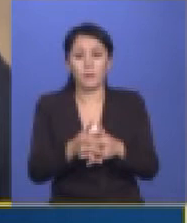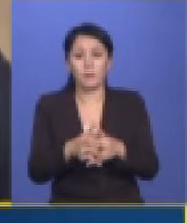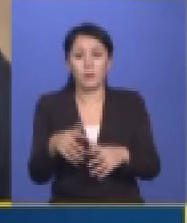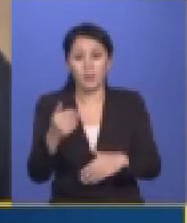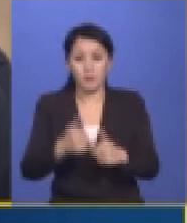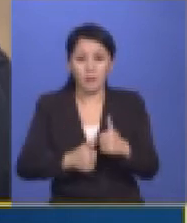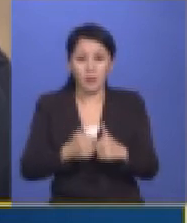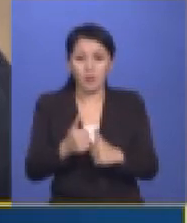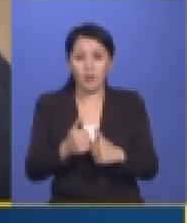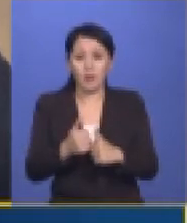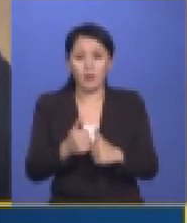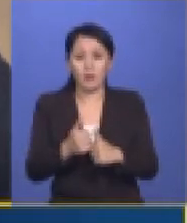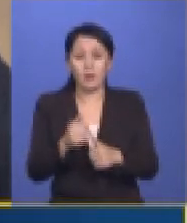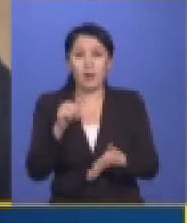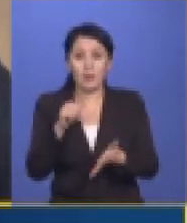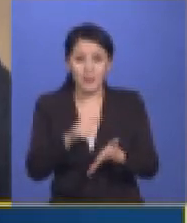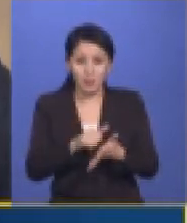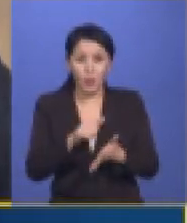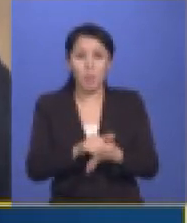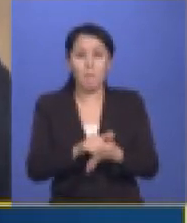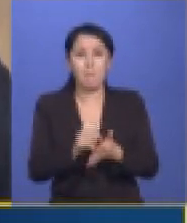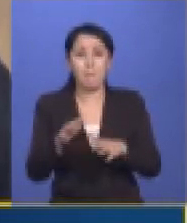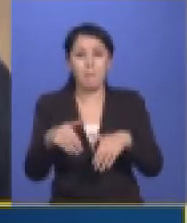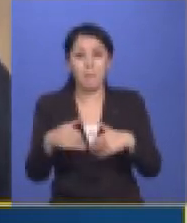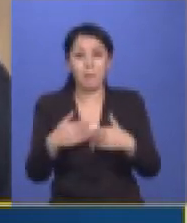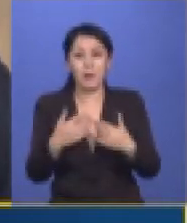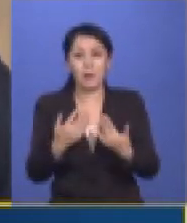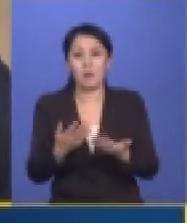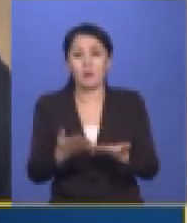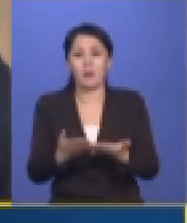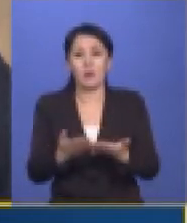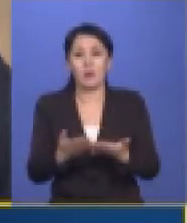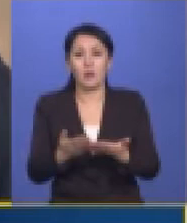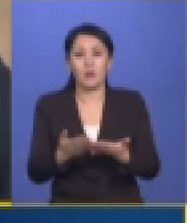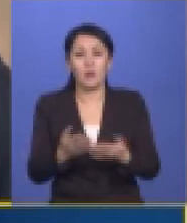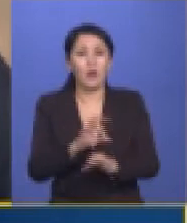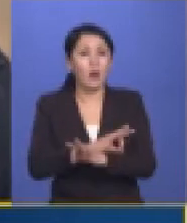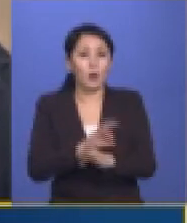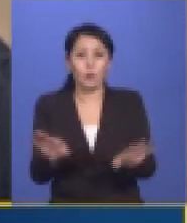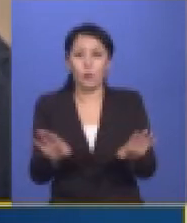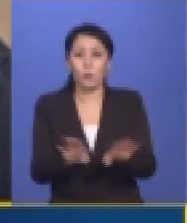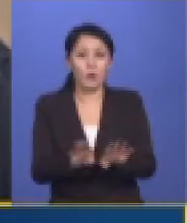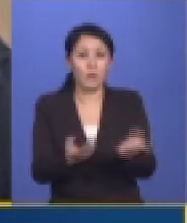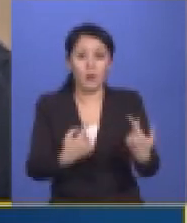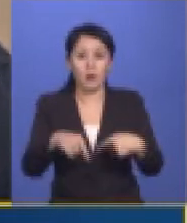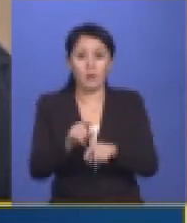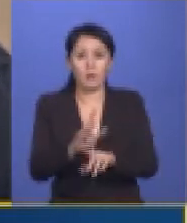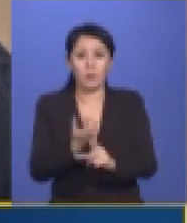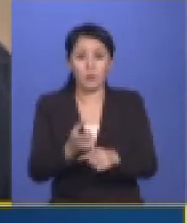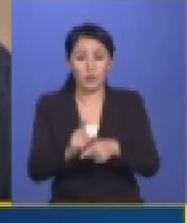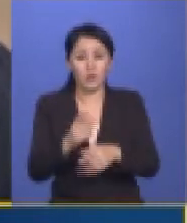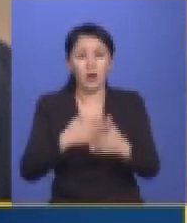сүрілген. Одан кейін диплом берілді, соның бәрі сол жерде жақсы дәрежеде өтті. Өте